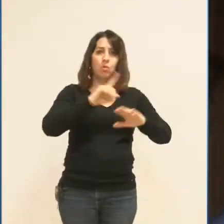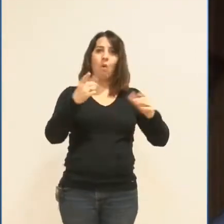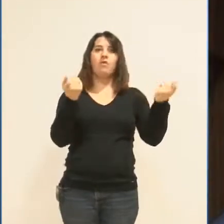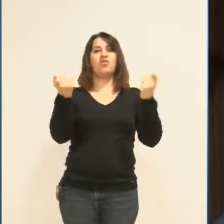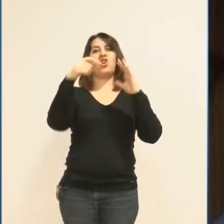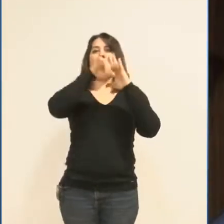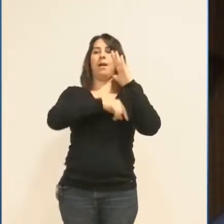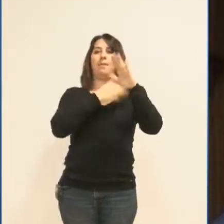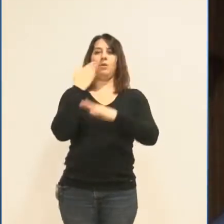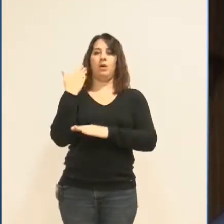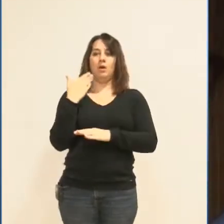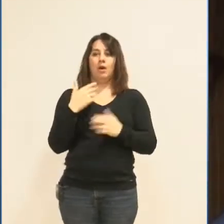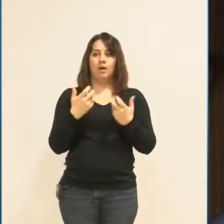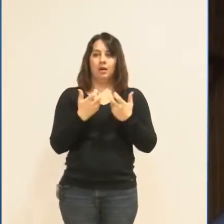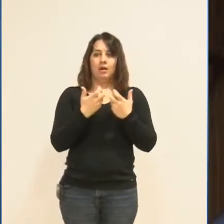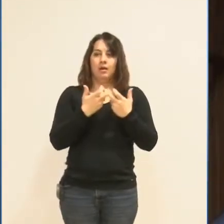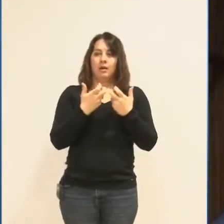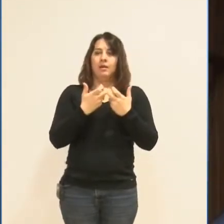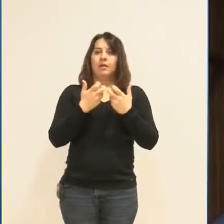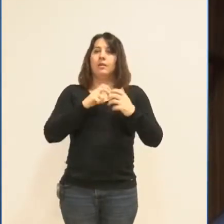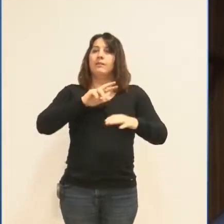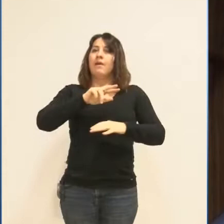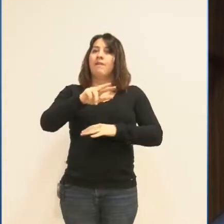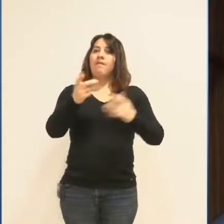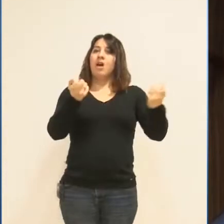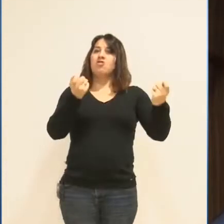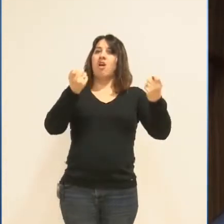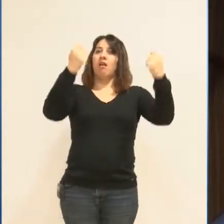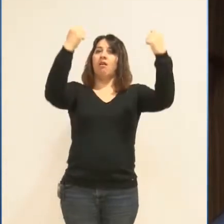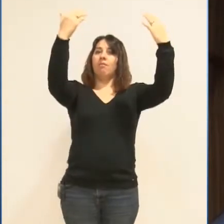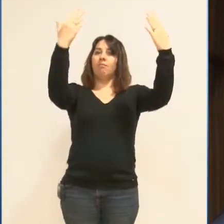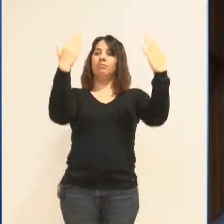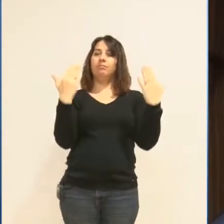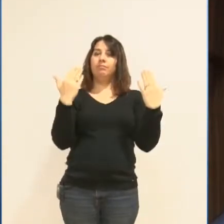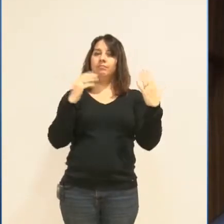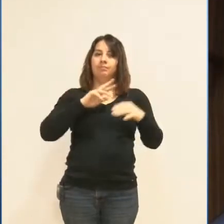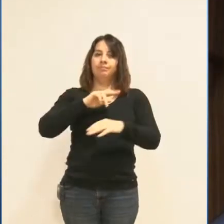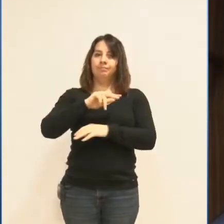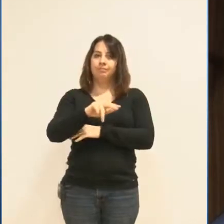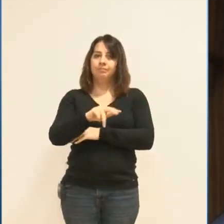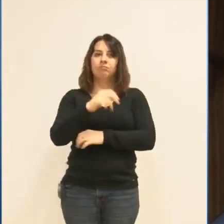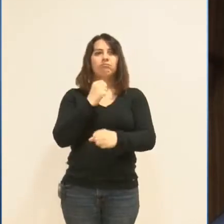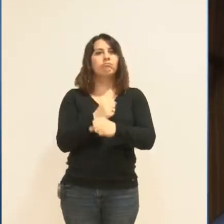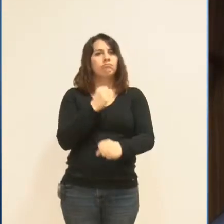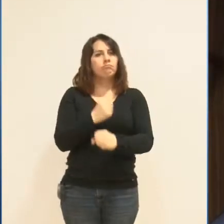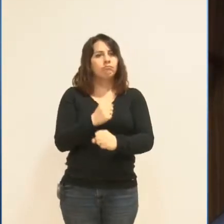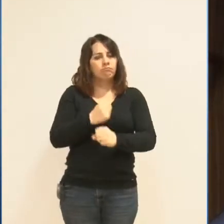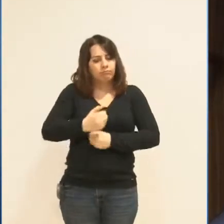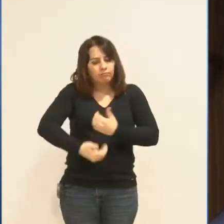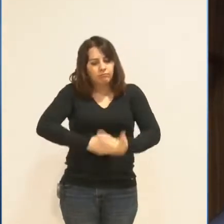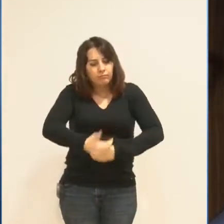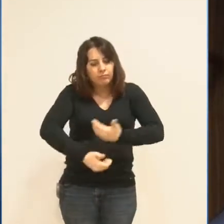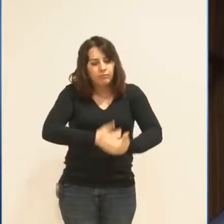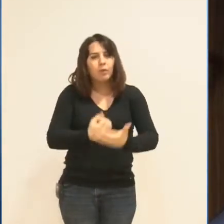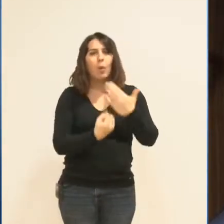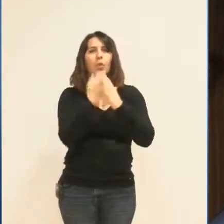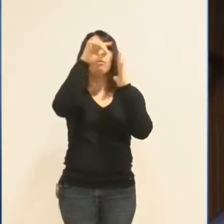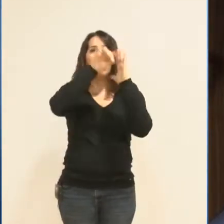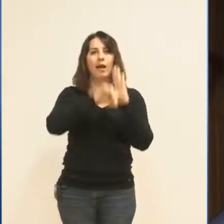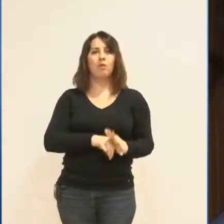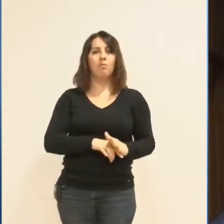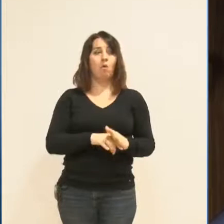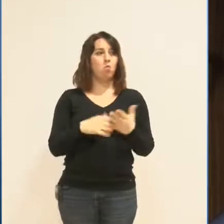proposées et de celles sur lesquelles nous serons amenés à travailler dans le cadre de ce règlement, elle est